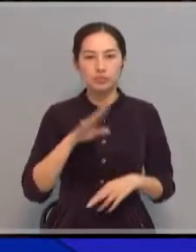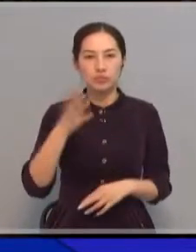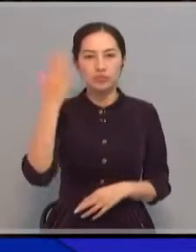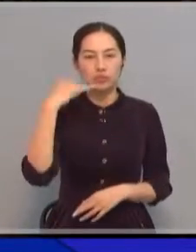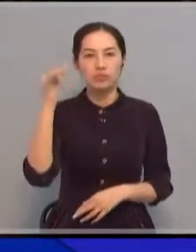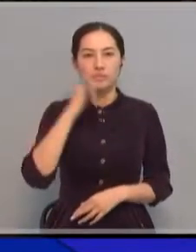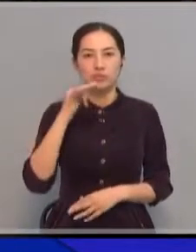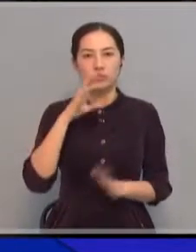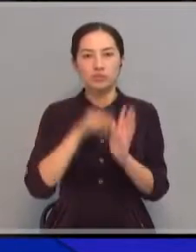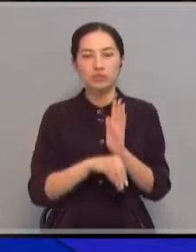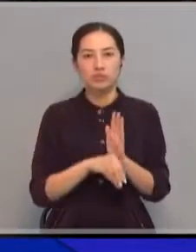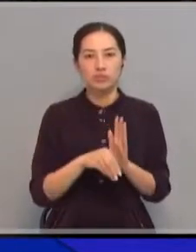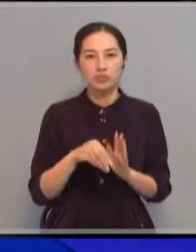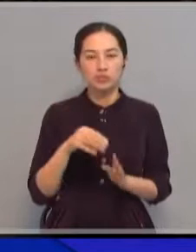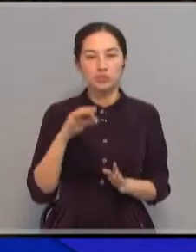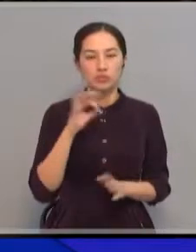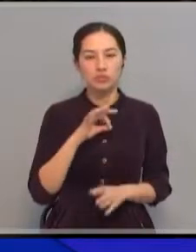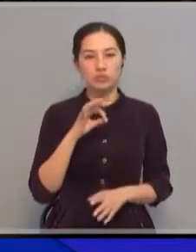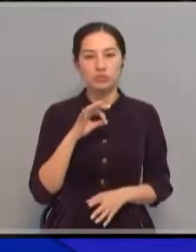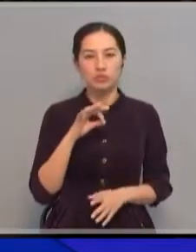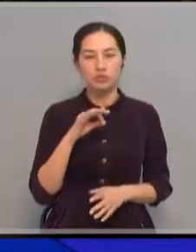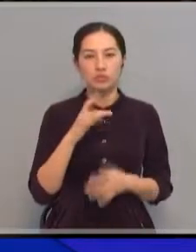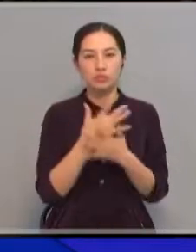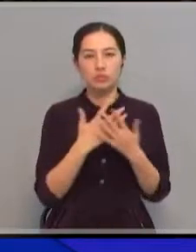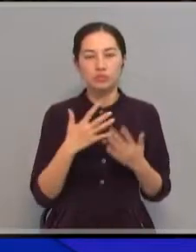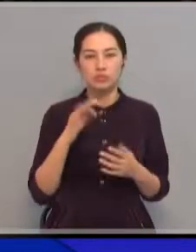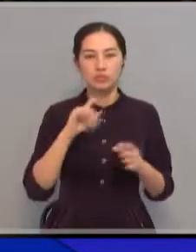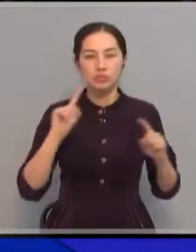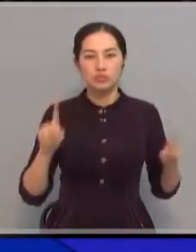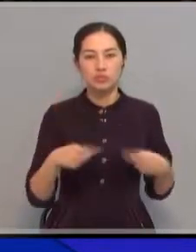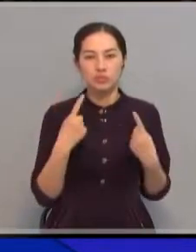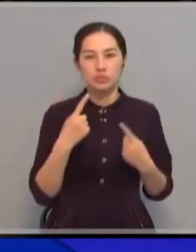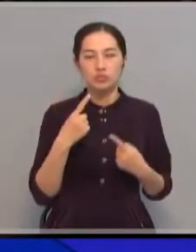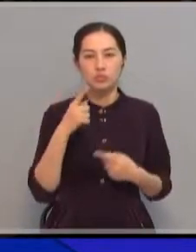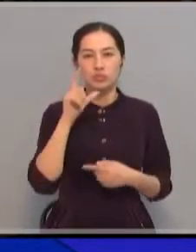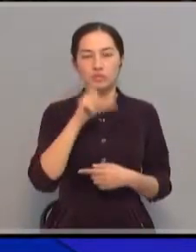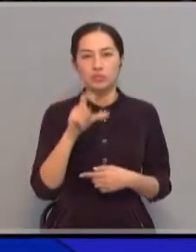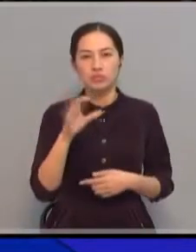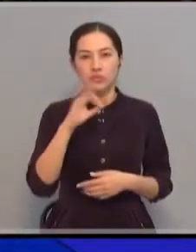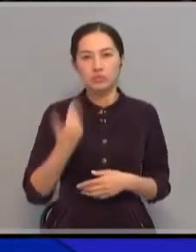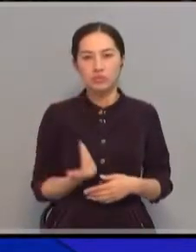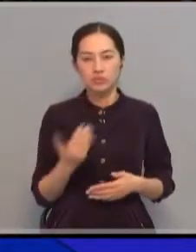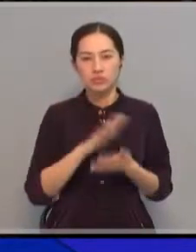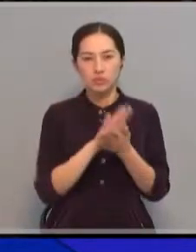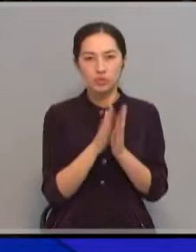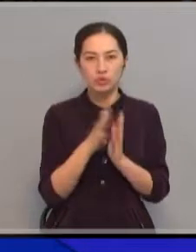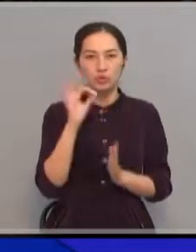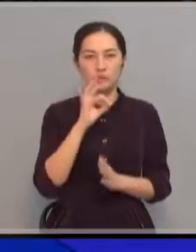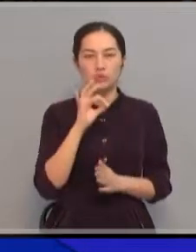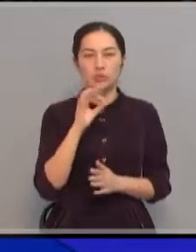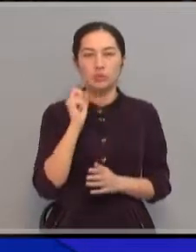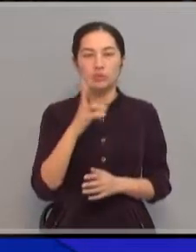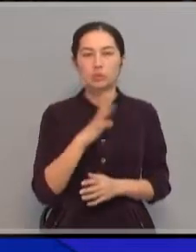өткен тарихымыздағы осындай үлкен тұлғалардың, даңқты тұлғалардың өмір жолын біреу оларды қалай